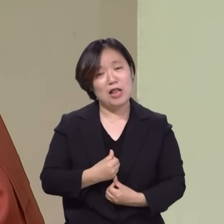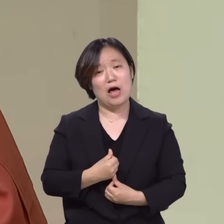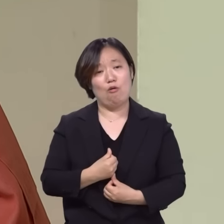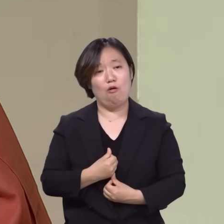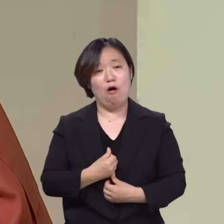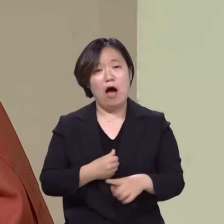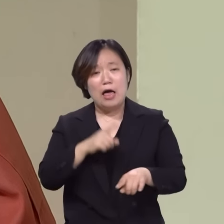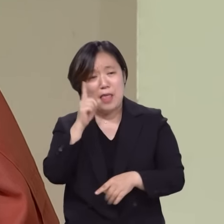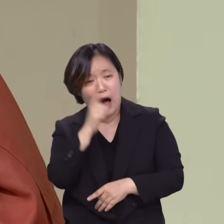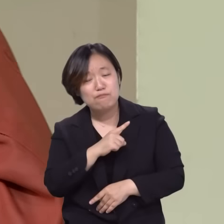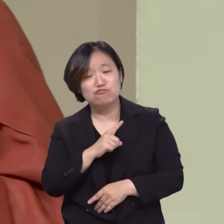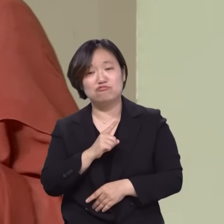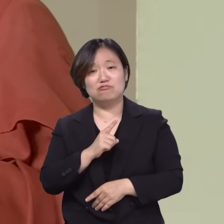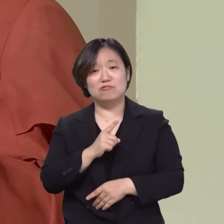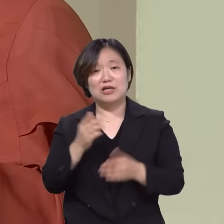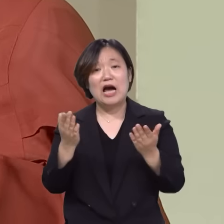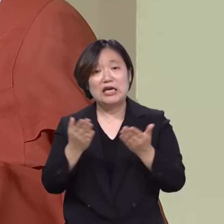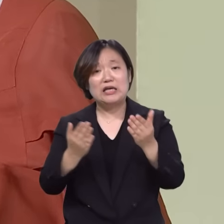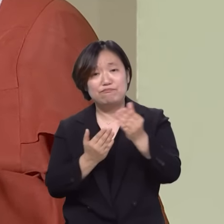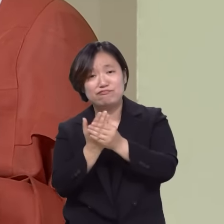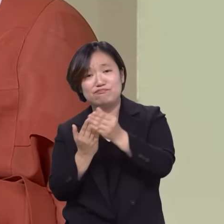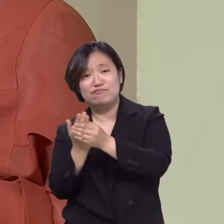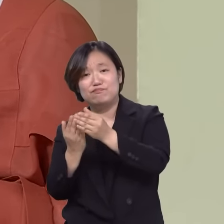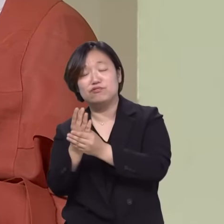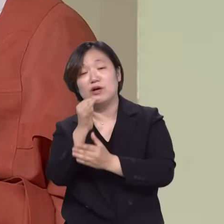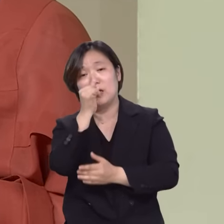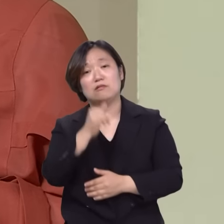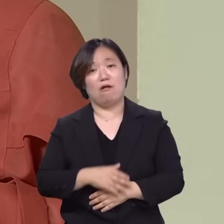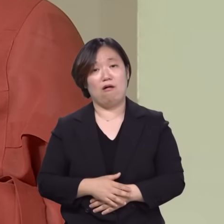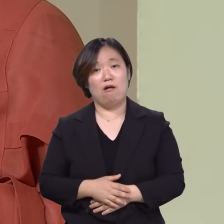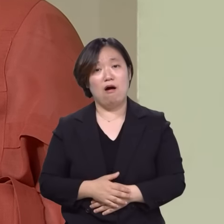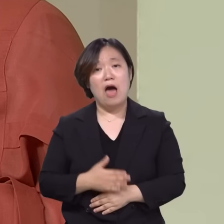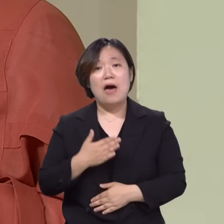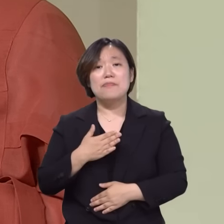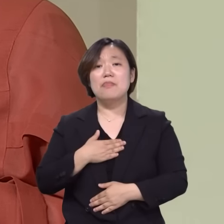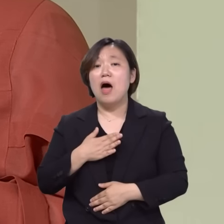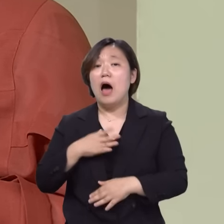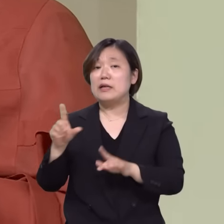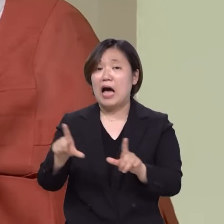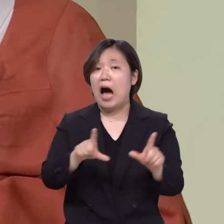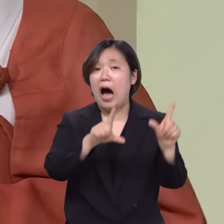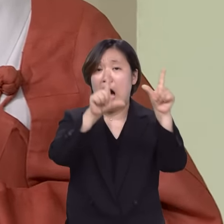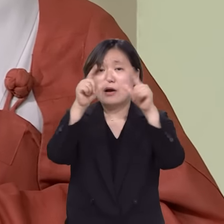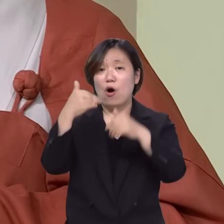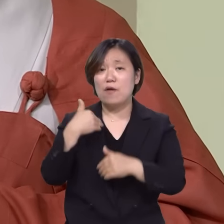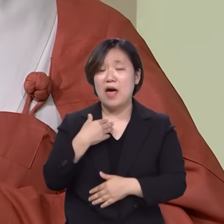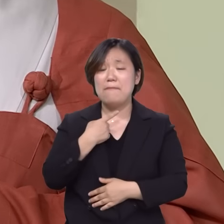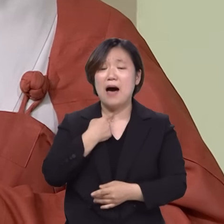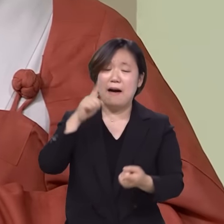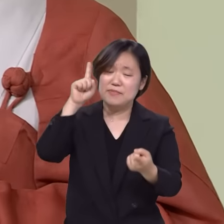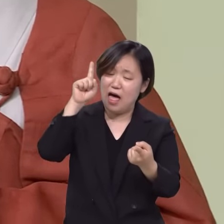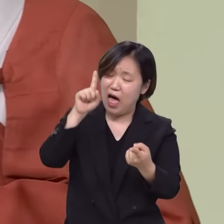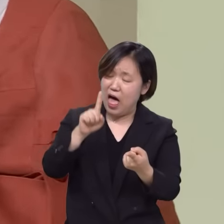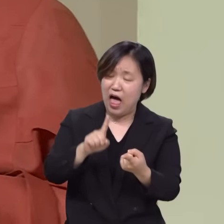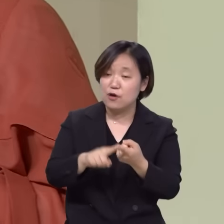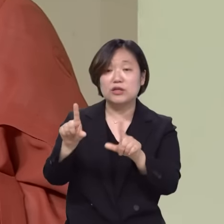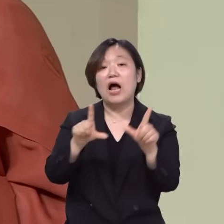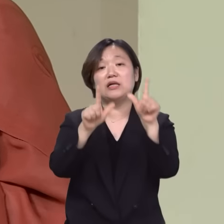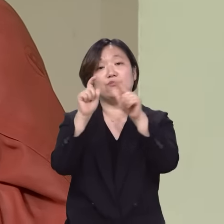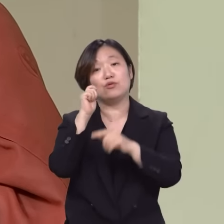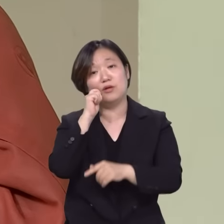우리가 인생을 살면서 인생을 내 마음대로 통제할 수 있다 인생을 내 마음대로 어